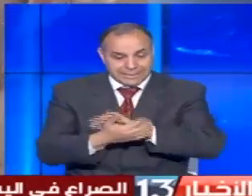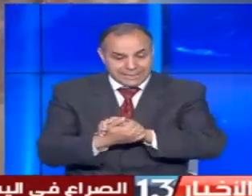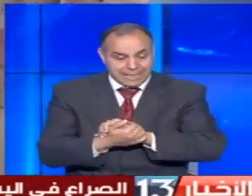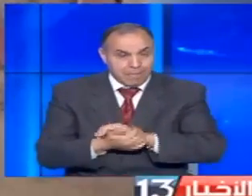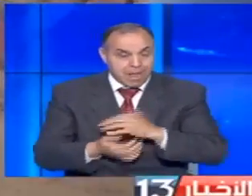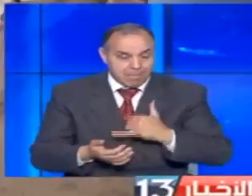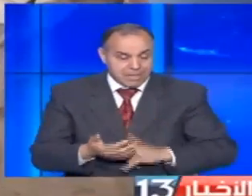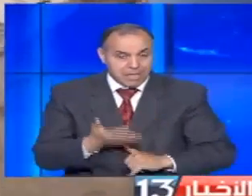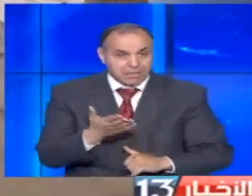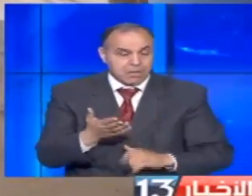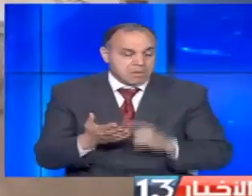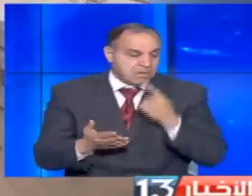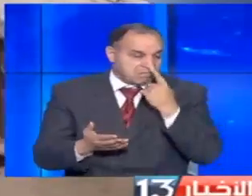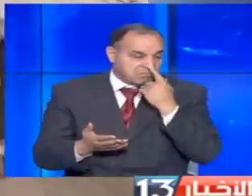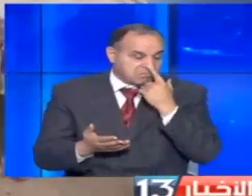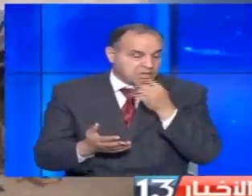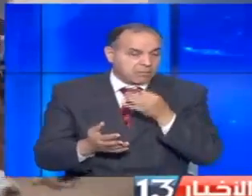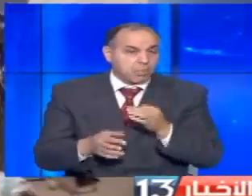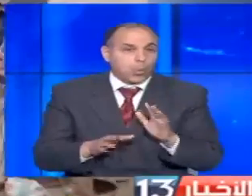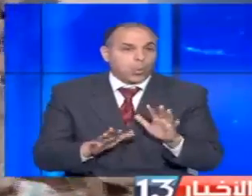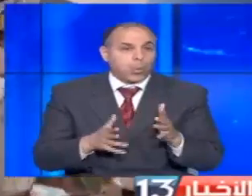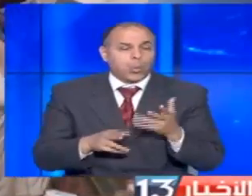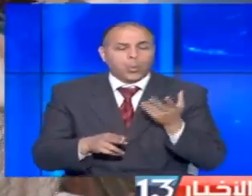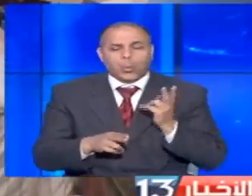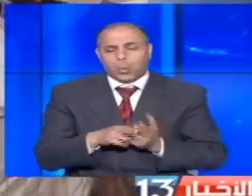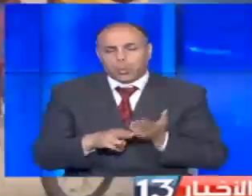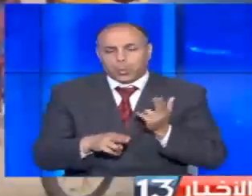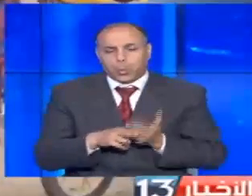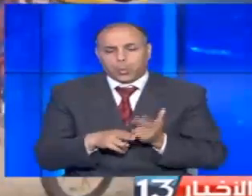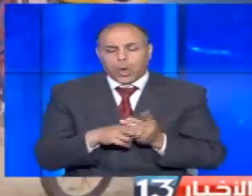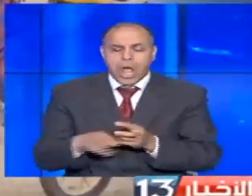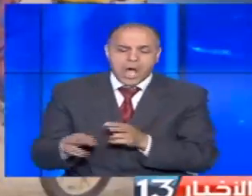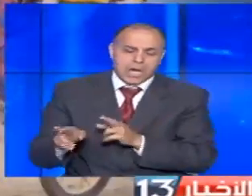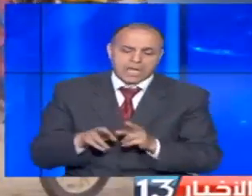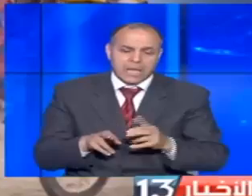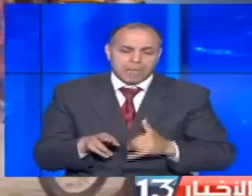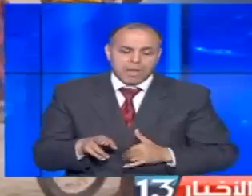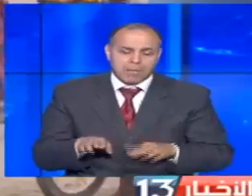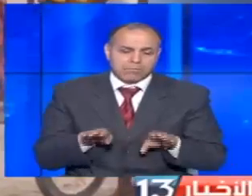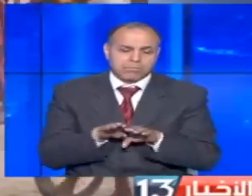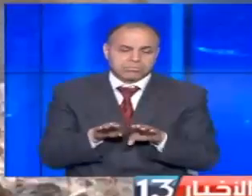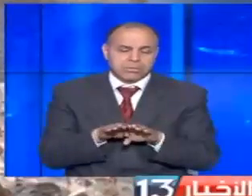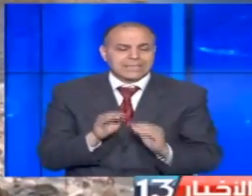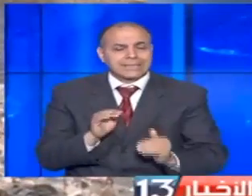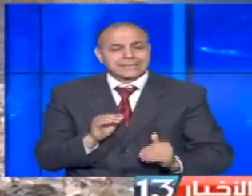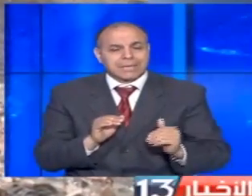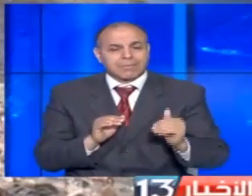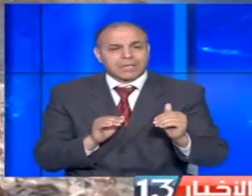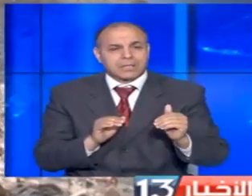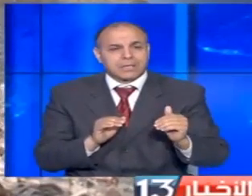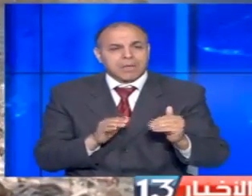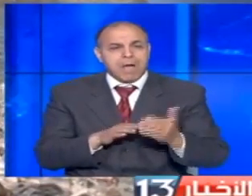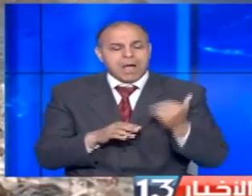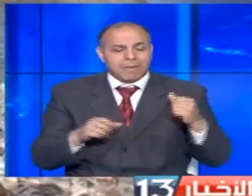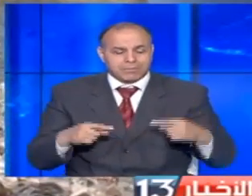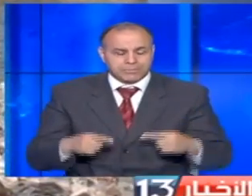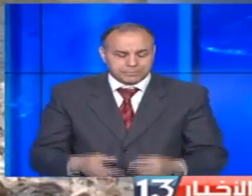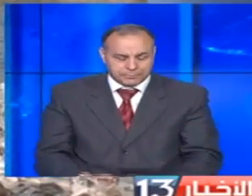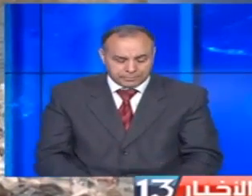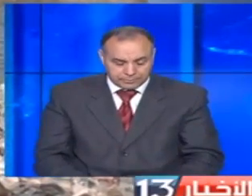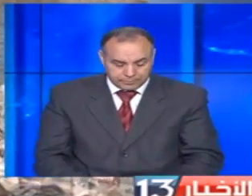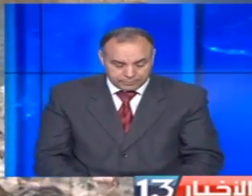هذا البلد فقد يستغرق الامر عقودا حتى يعود اليمن الى مستويات التنميه ما قبل